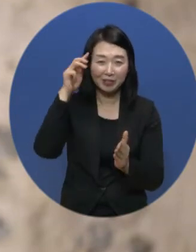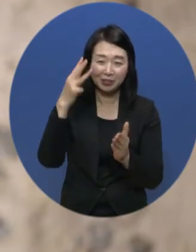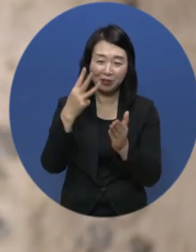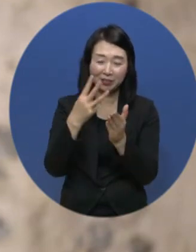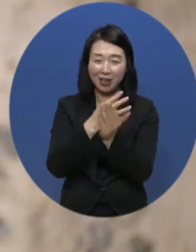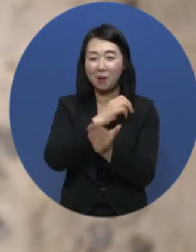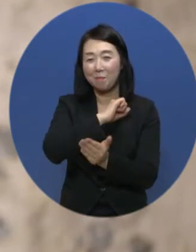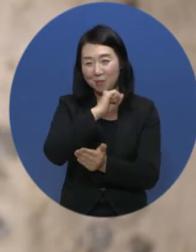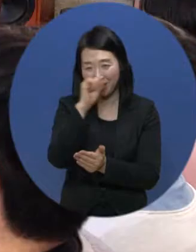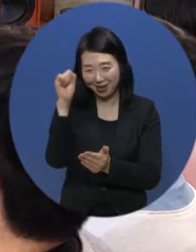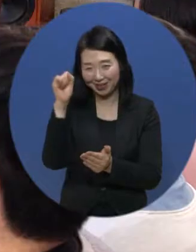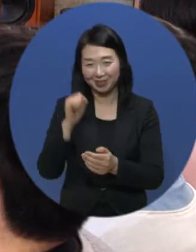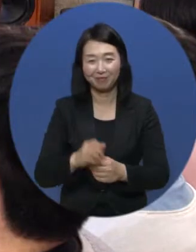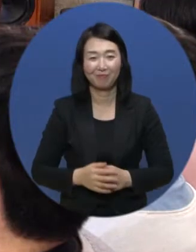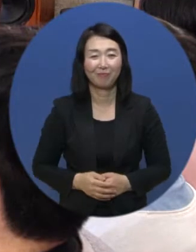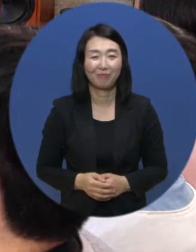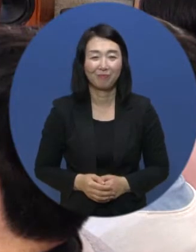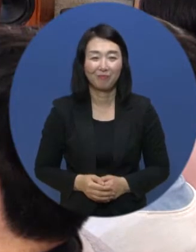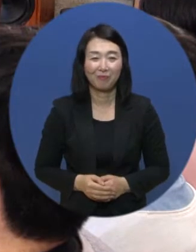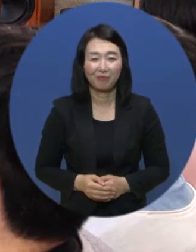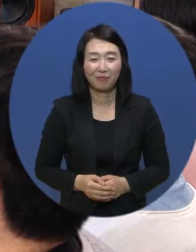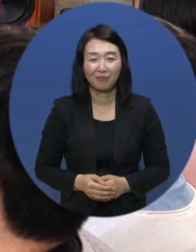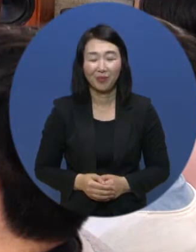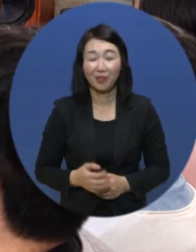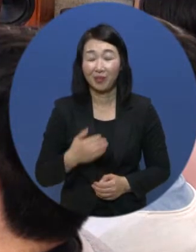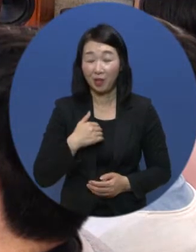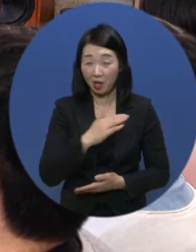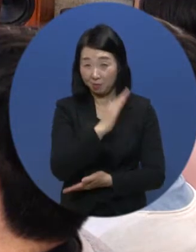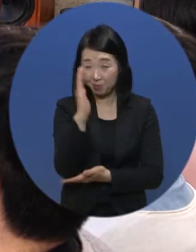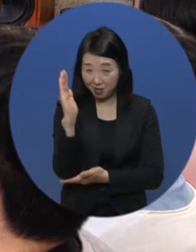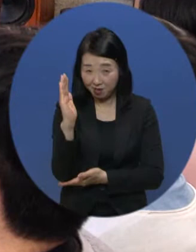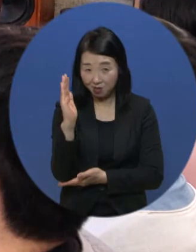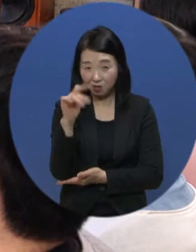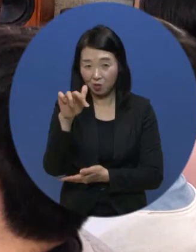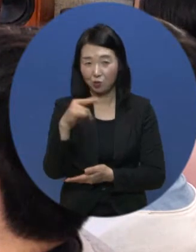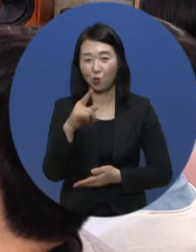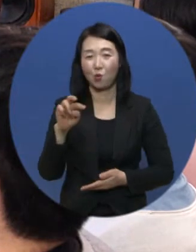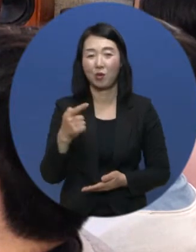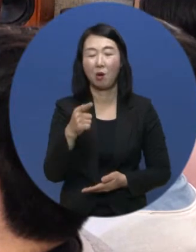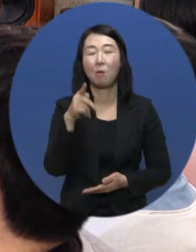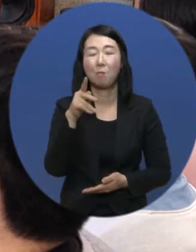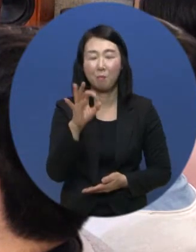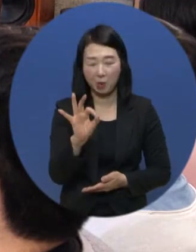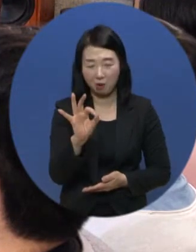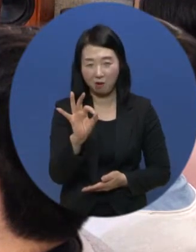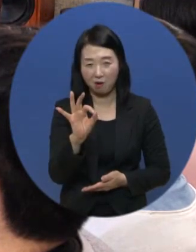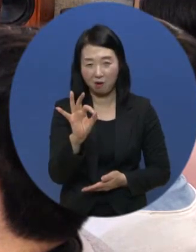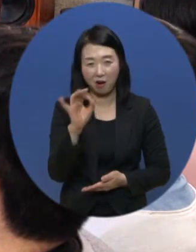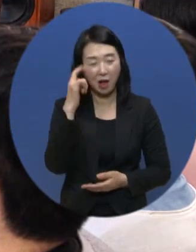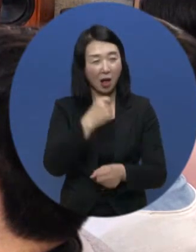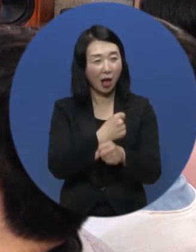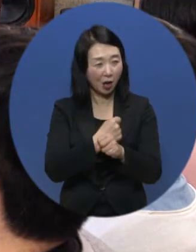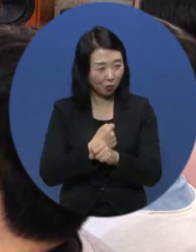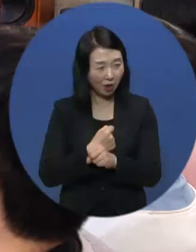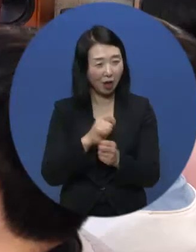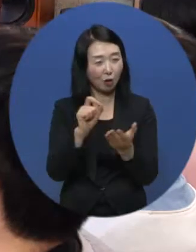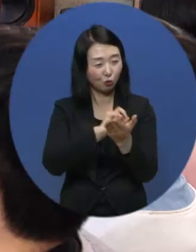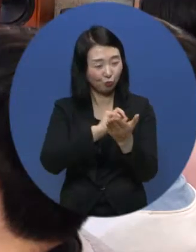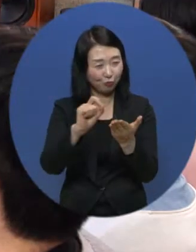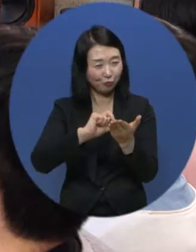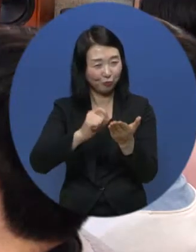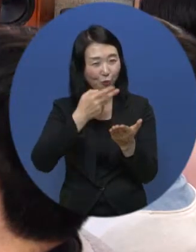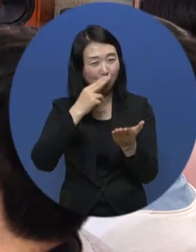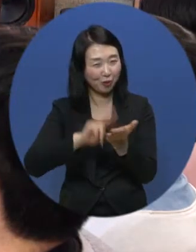수 있었습니다. 이런 제 이야기를 조현병 학회의 수필 공모전에 냈습니다.